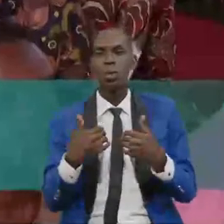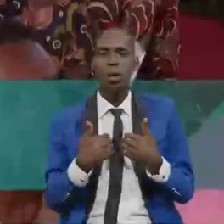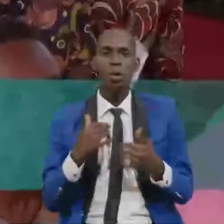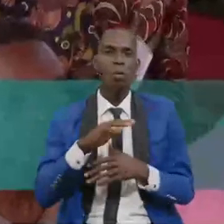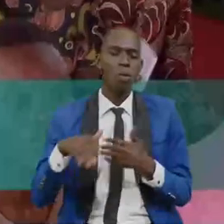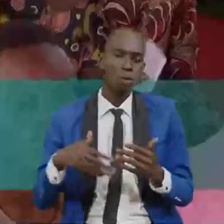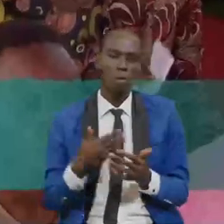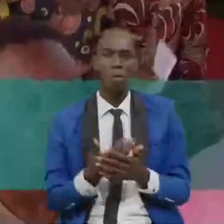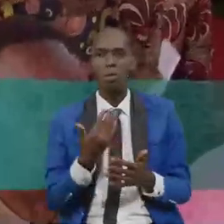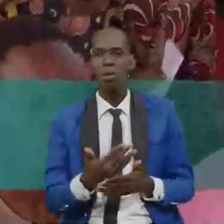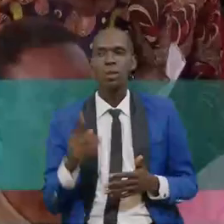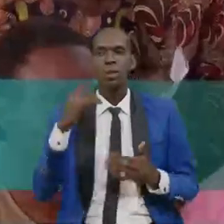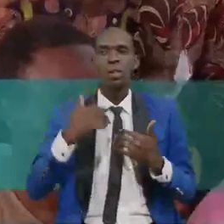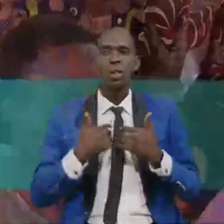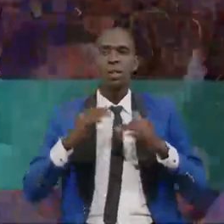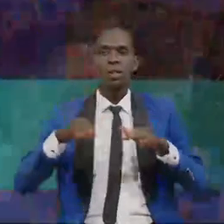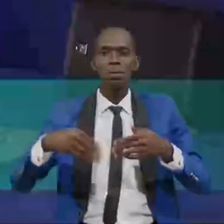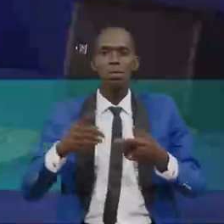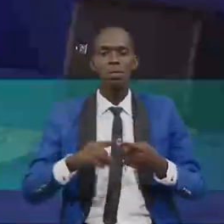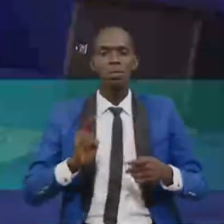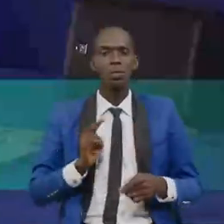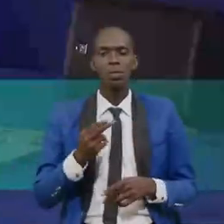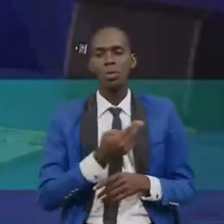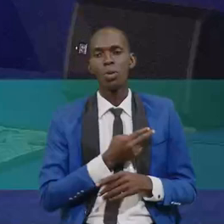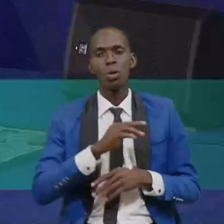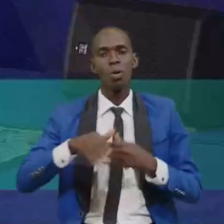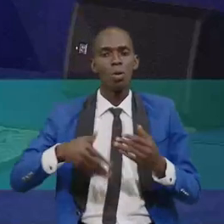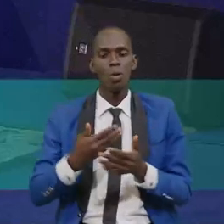2 Pierre 1, 3. Comme ça, divine puissance. 2 Pierre.